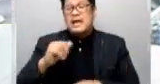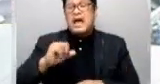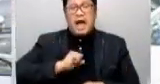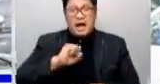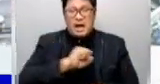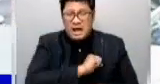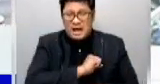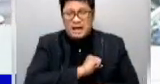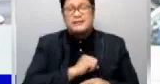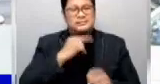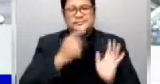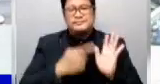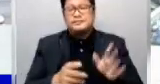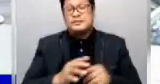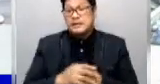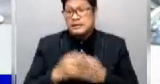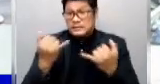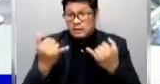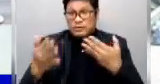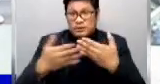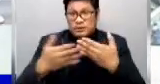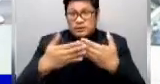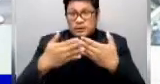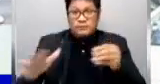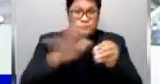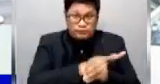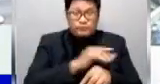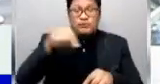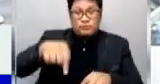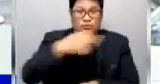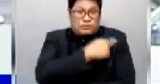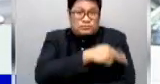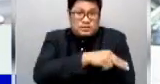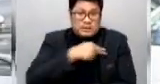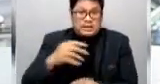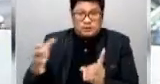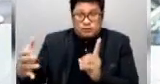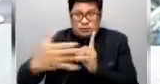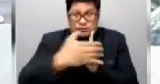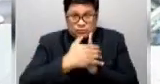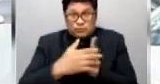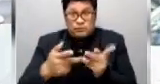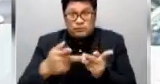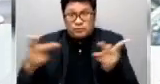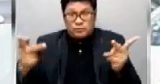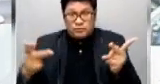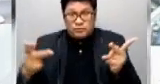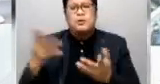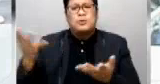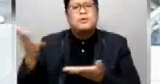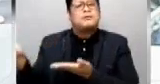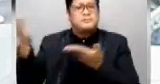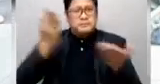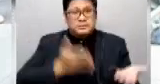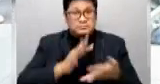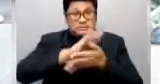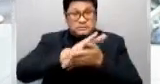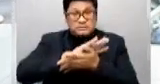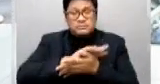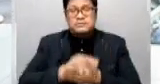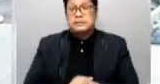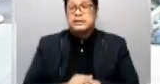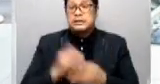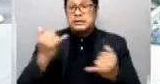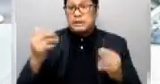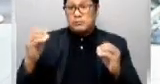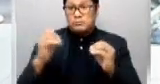mga ospital at quarantine facilities dito sa Makati kung saan dinadala ang mga nagpo-positibo sa COVID-19, mas paiigtingin din ng